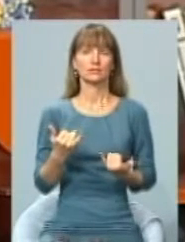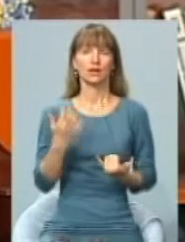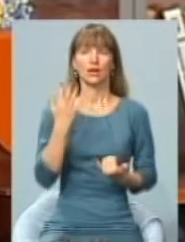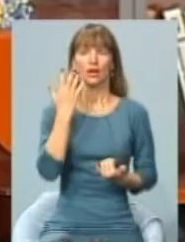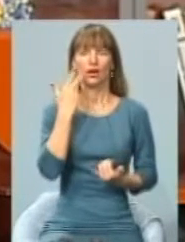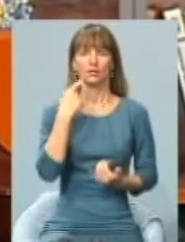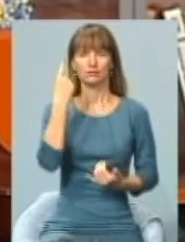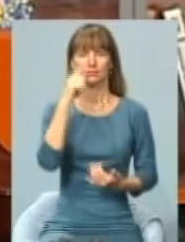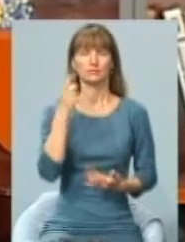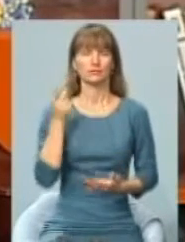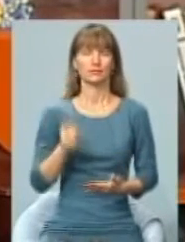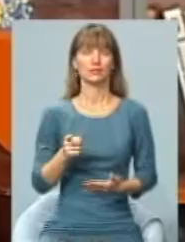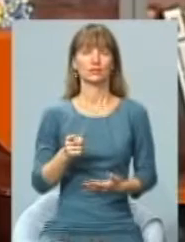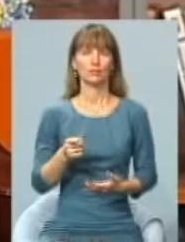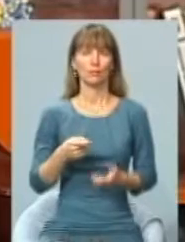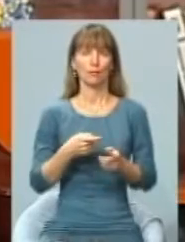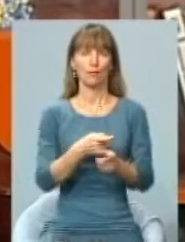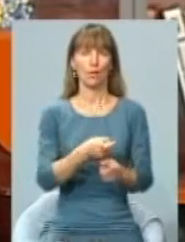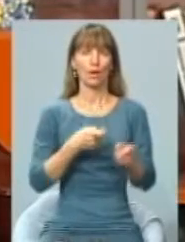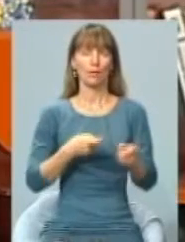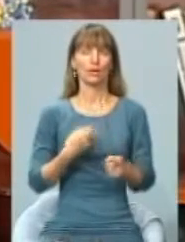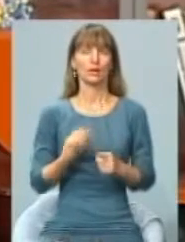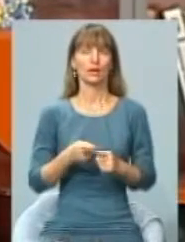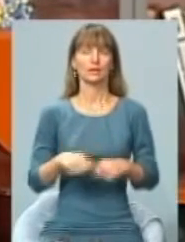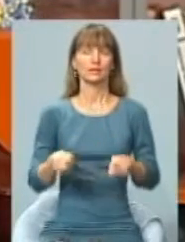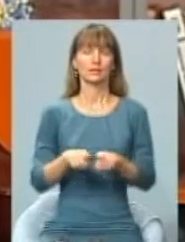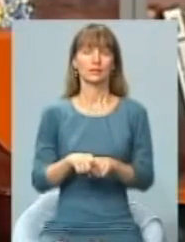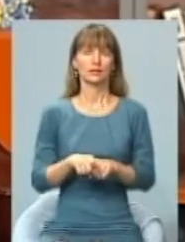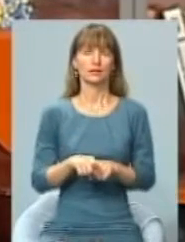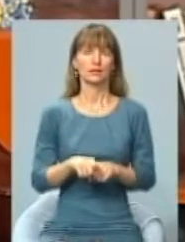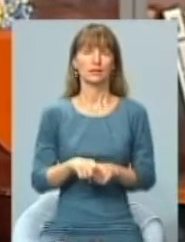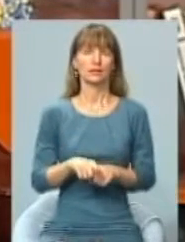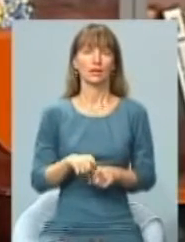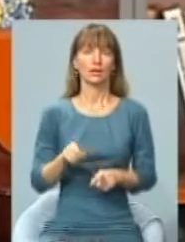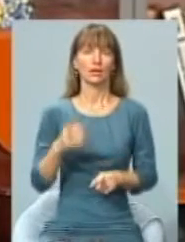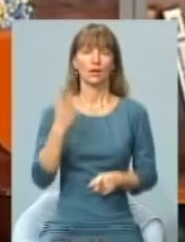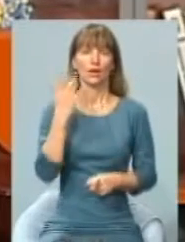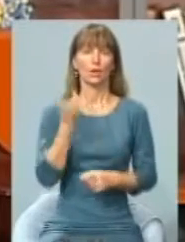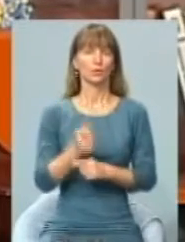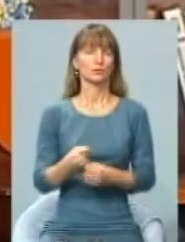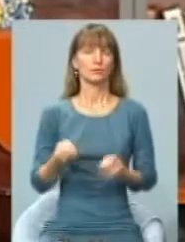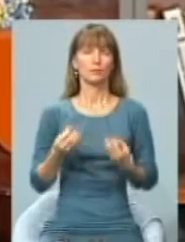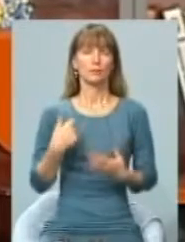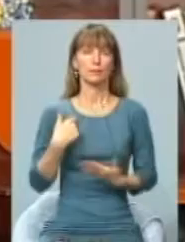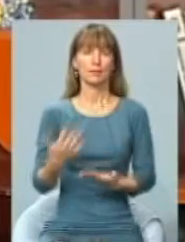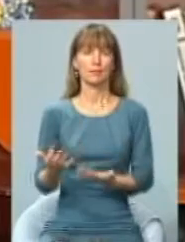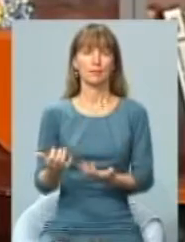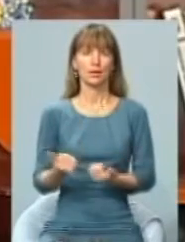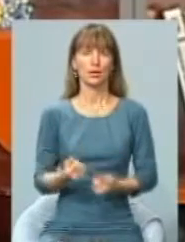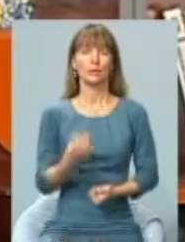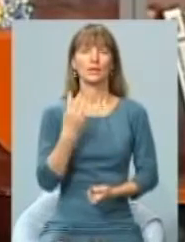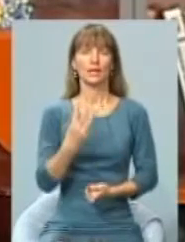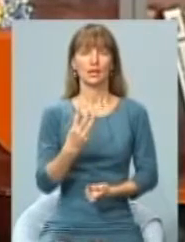пулеметы. Это такая вещь, ну, мы берем для этого, это очень простая вещь. Берем три